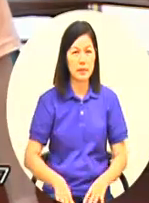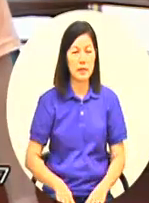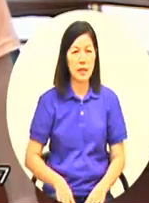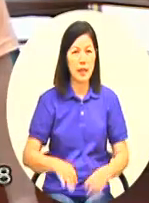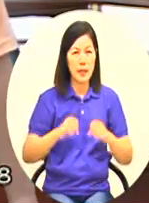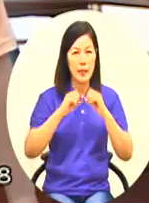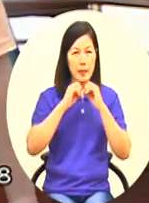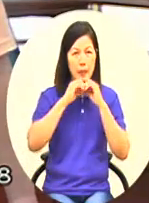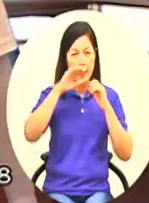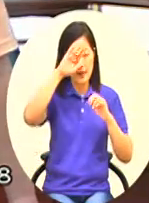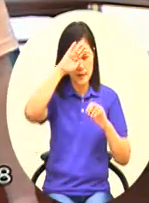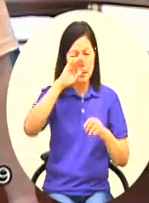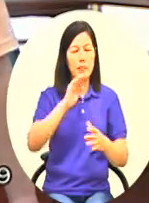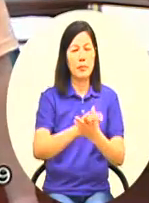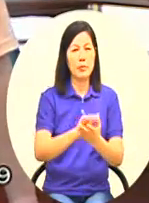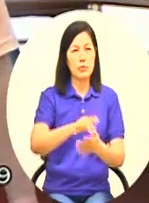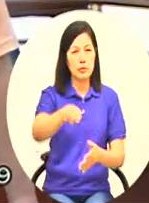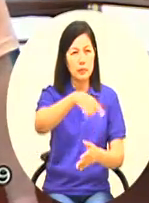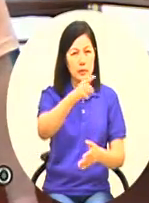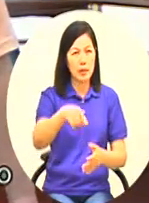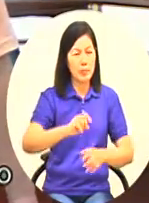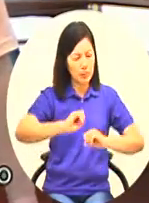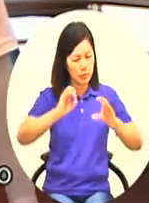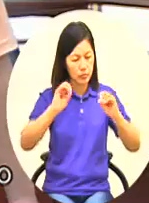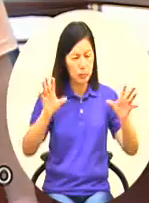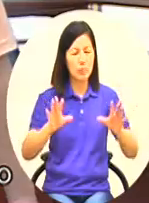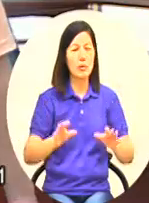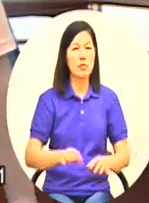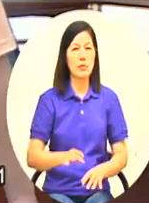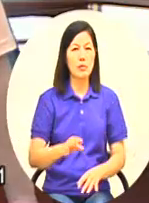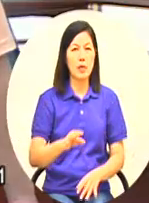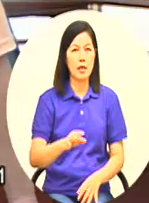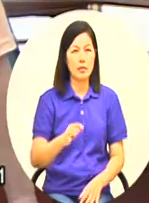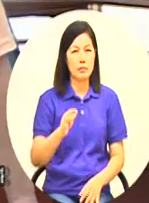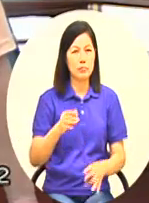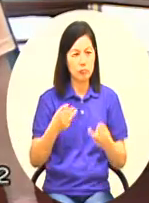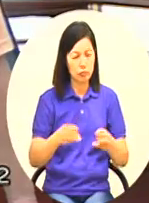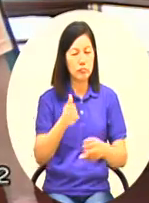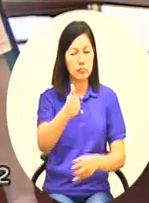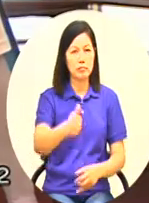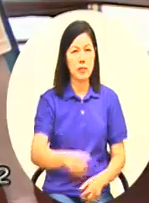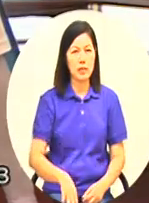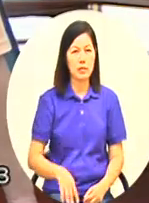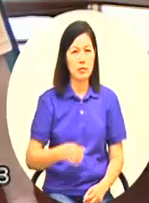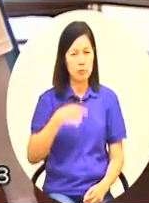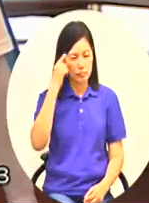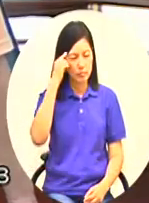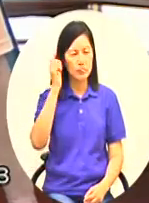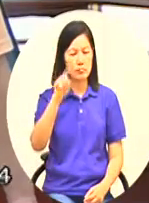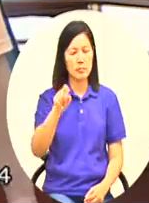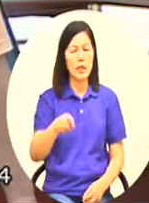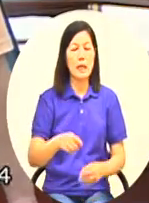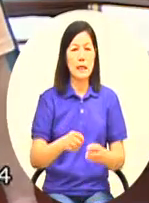啊，哈，今天推广了袂歹，对不对？不也再次予以肯定了，因为咱讲到这个，包括长